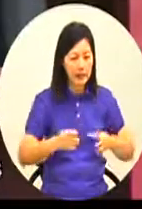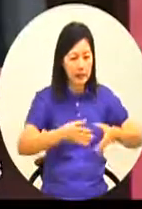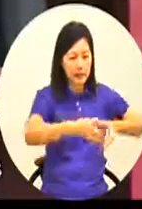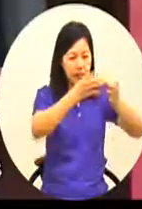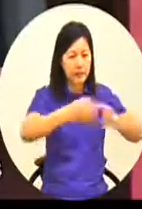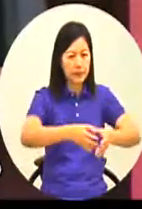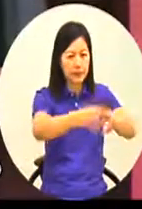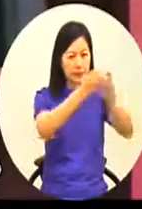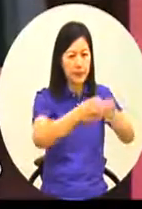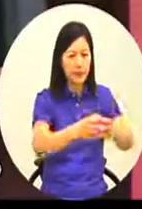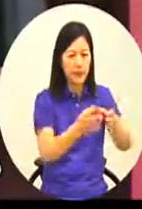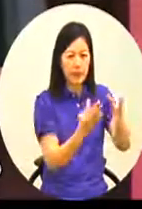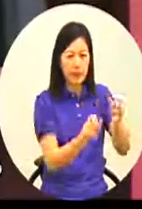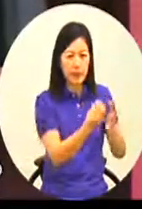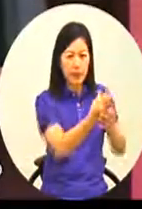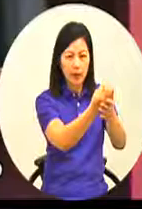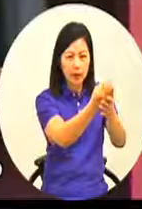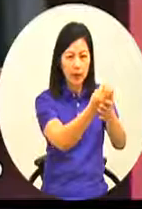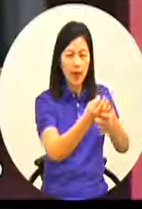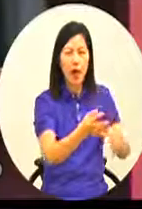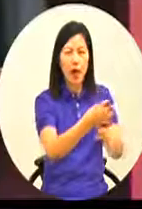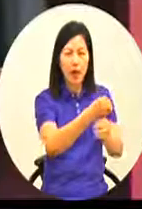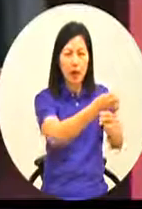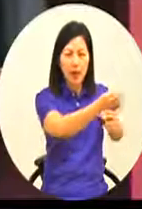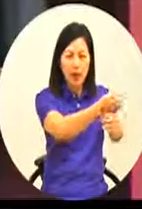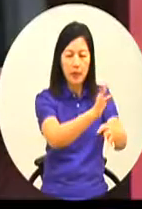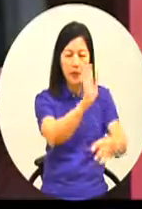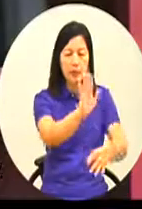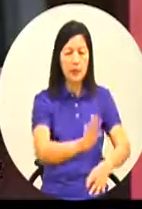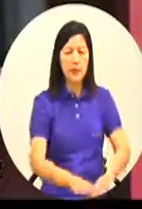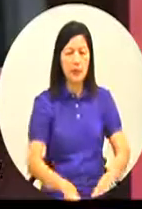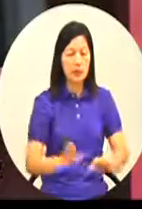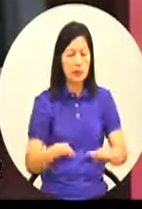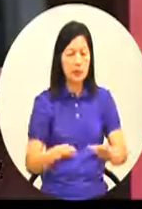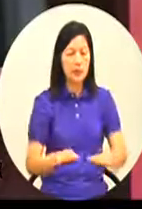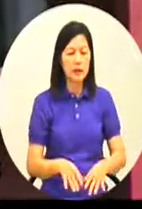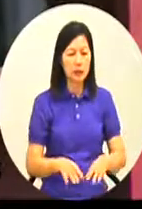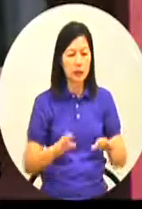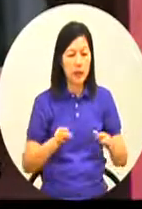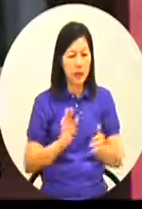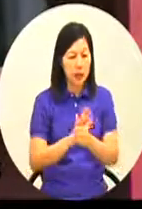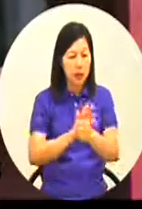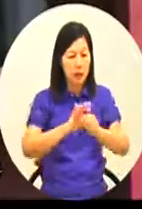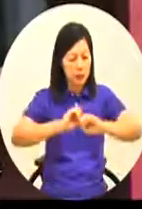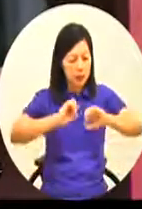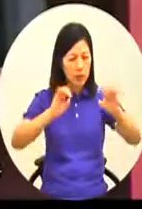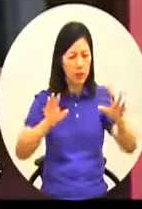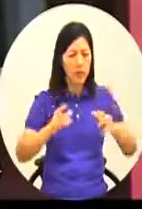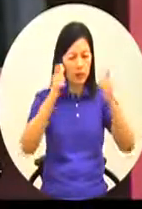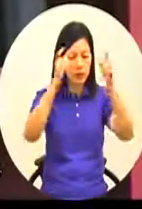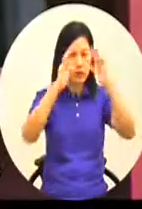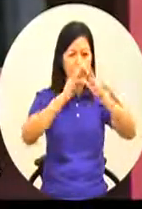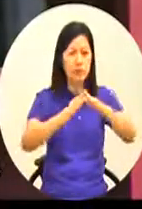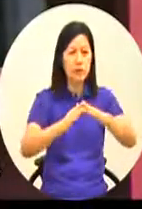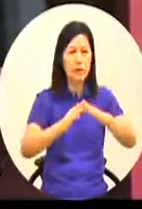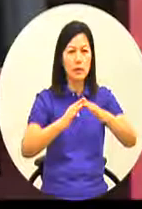会有一个编号。那据我所知，我们公务局现在也目前也正在推动，就是我们高雄市总共有